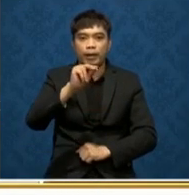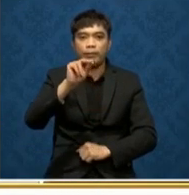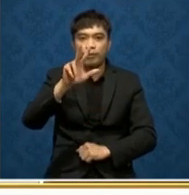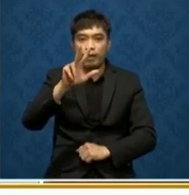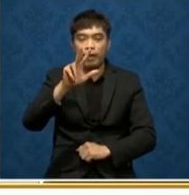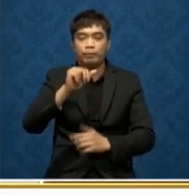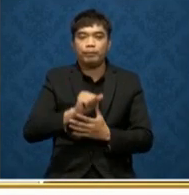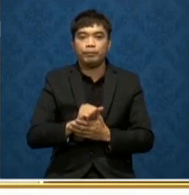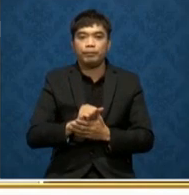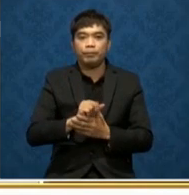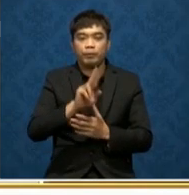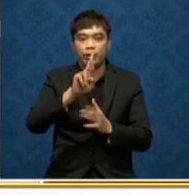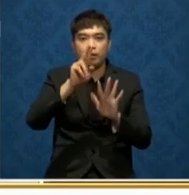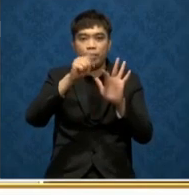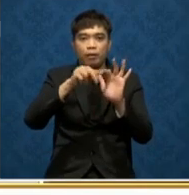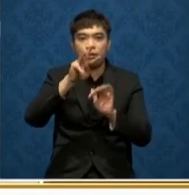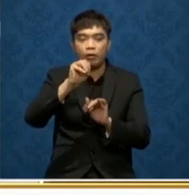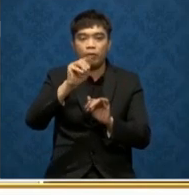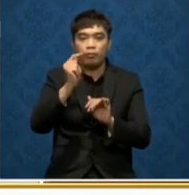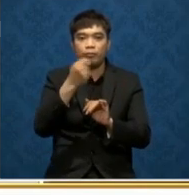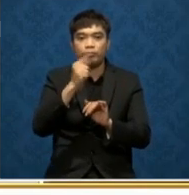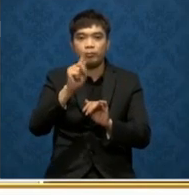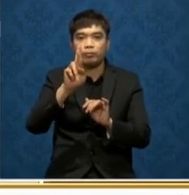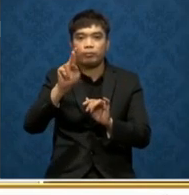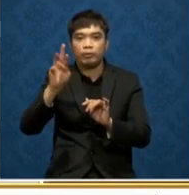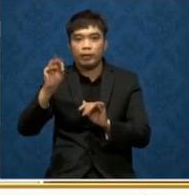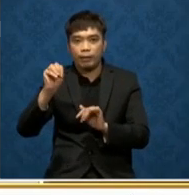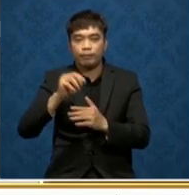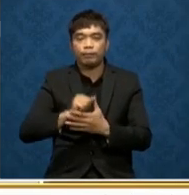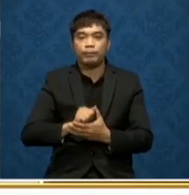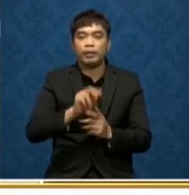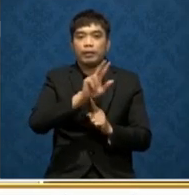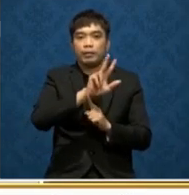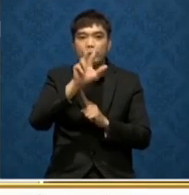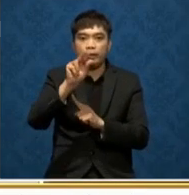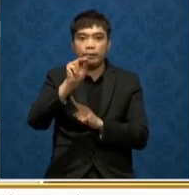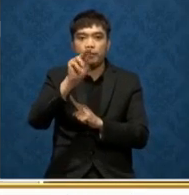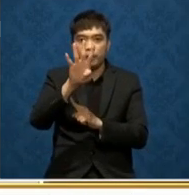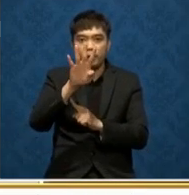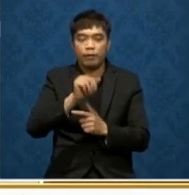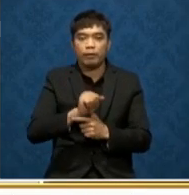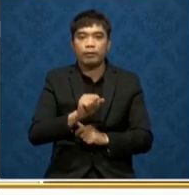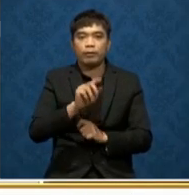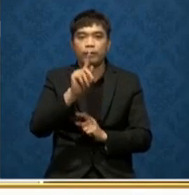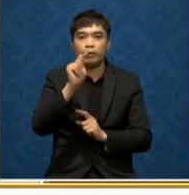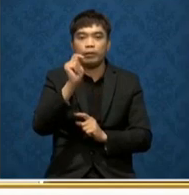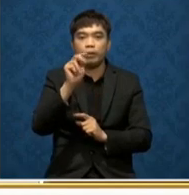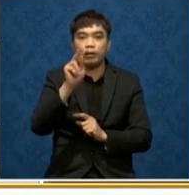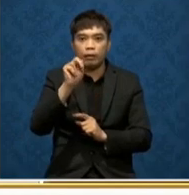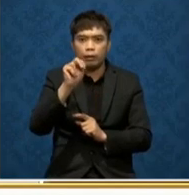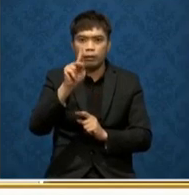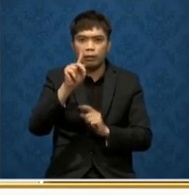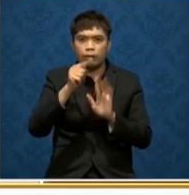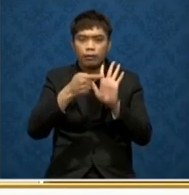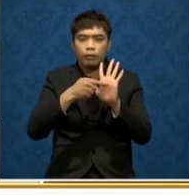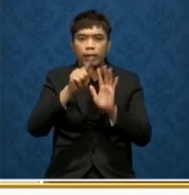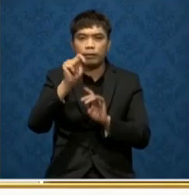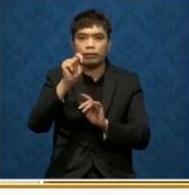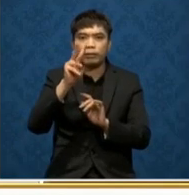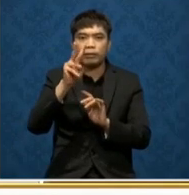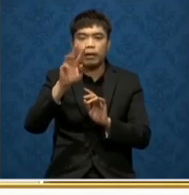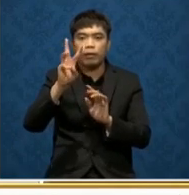33นายล่มธรรมขำนุรักษ์34นายณัฐวุฒิประเสริฐสุวร